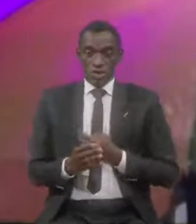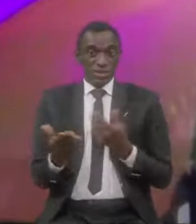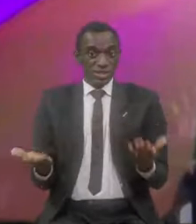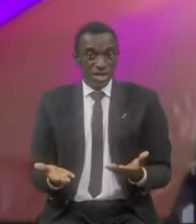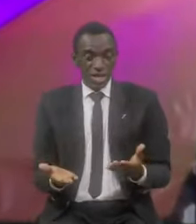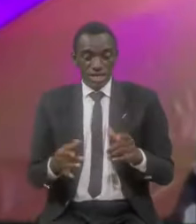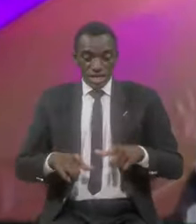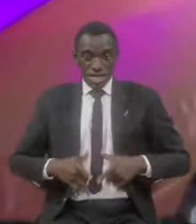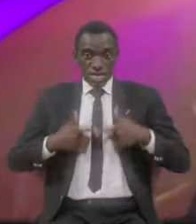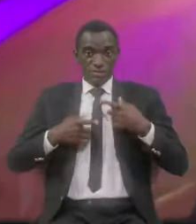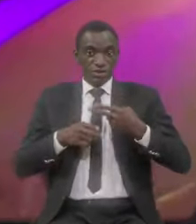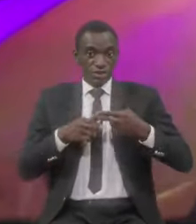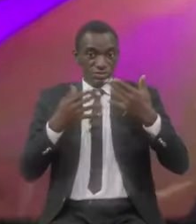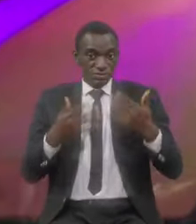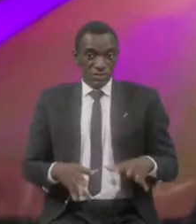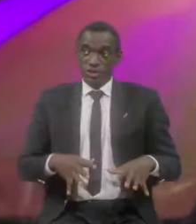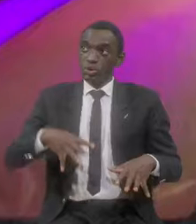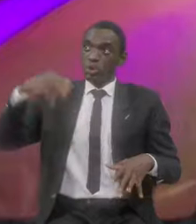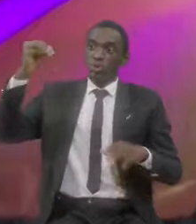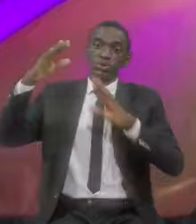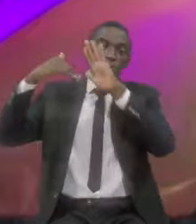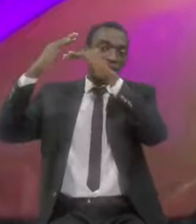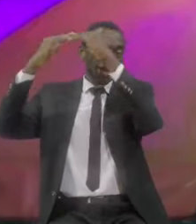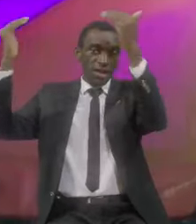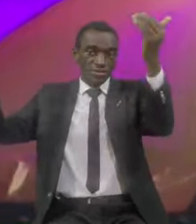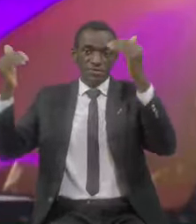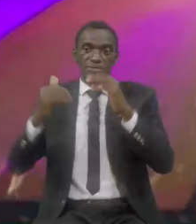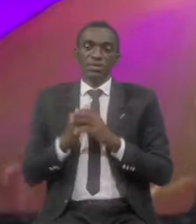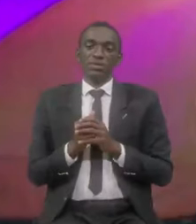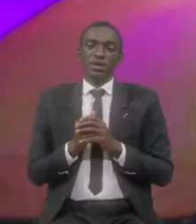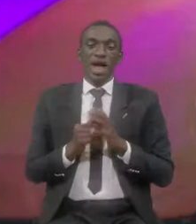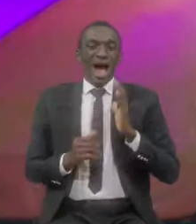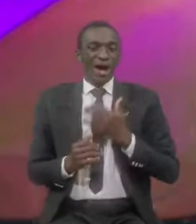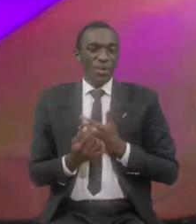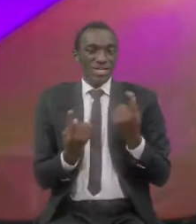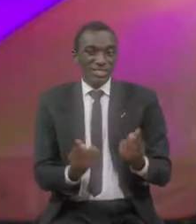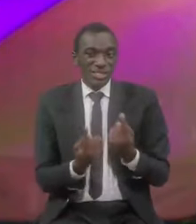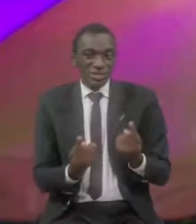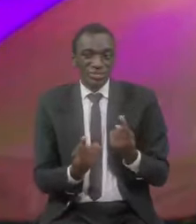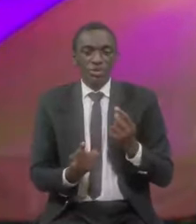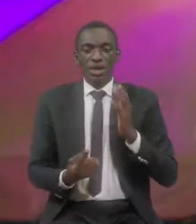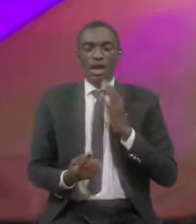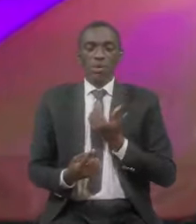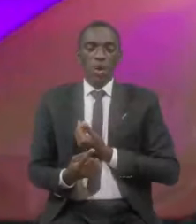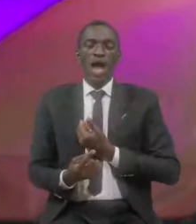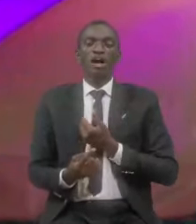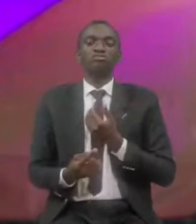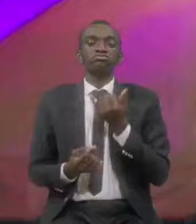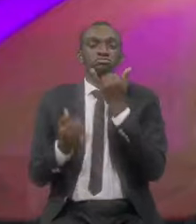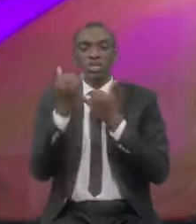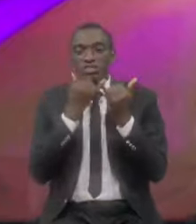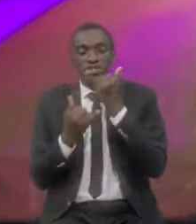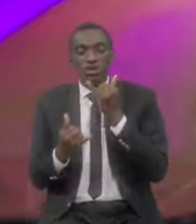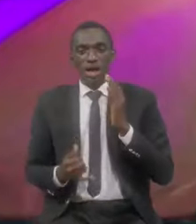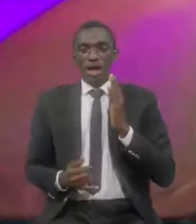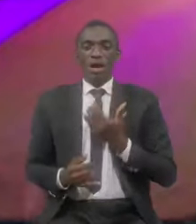nous soyons au ciel avec lui. Notre mal, notre transgression, notre